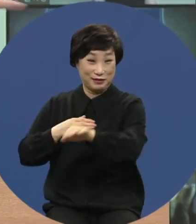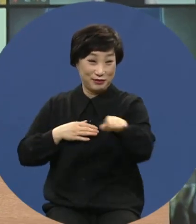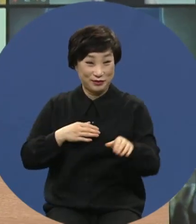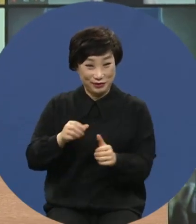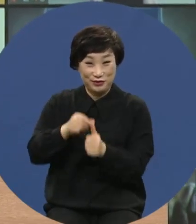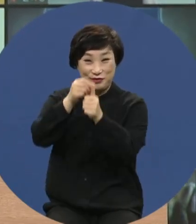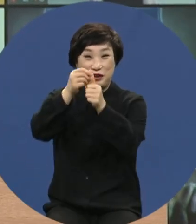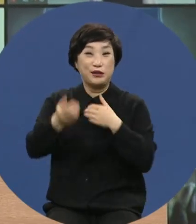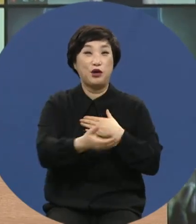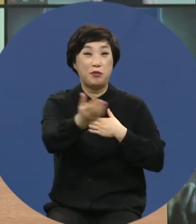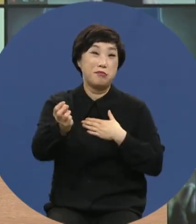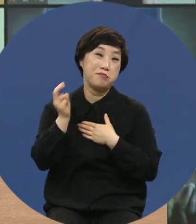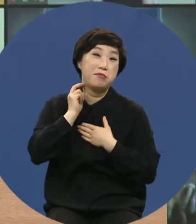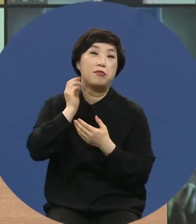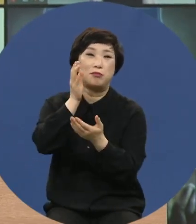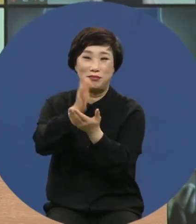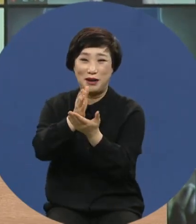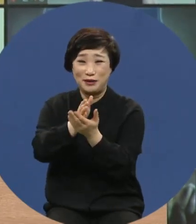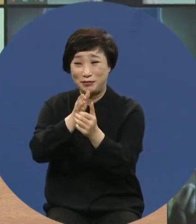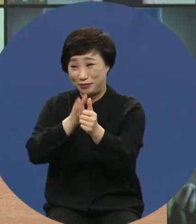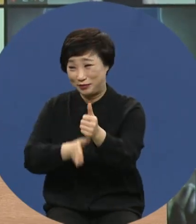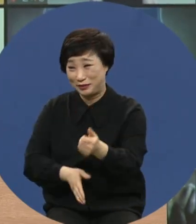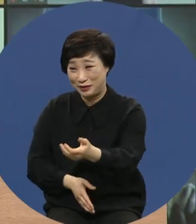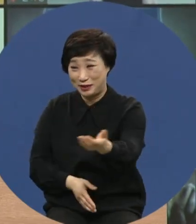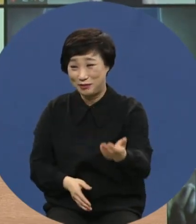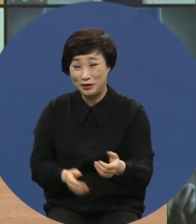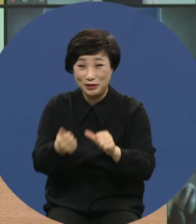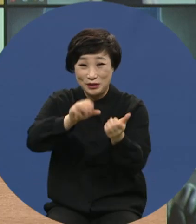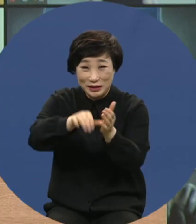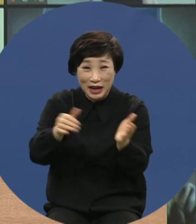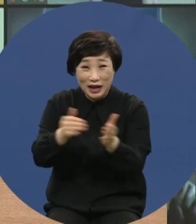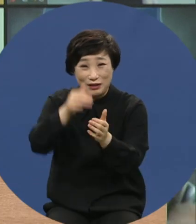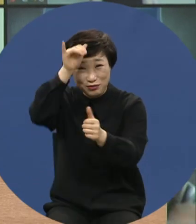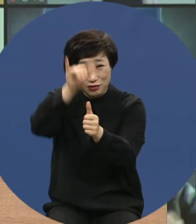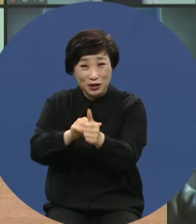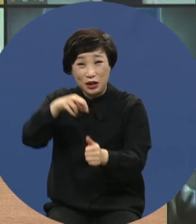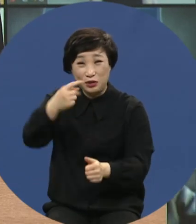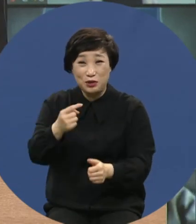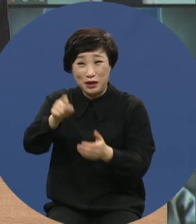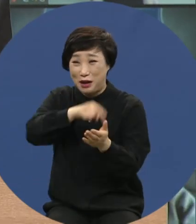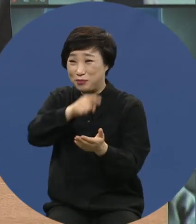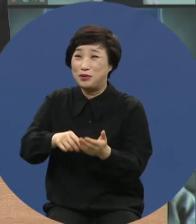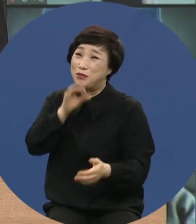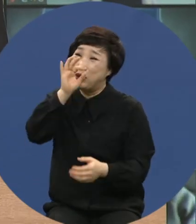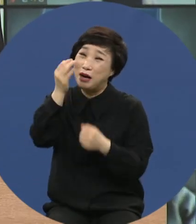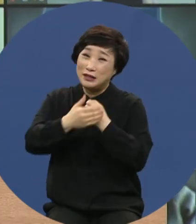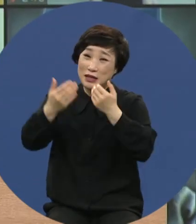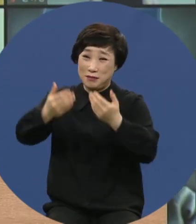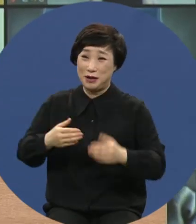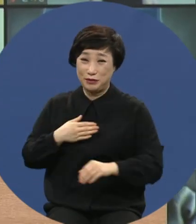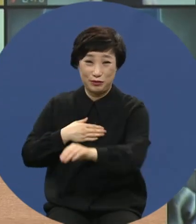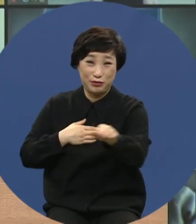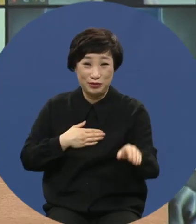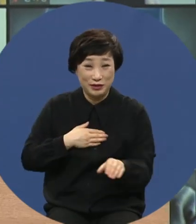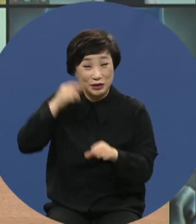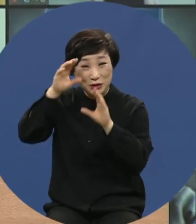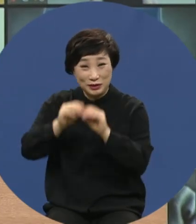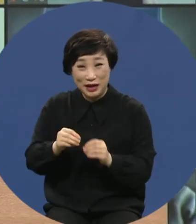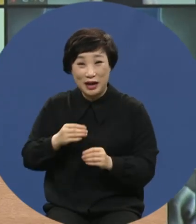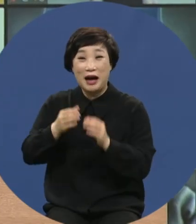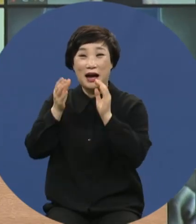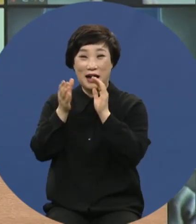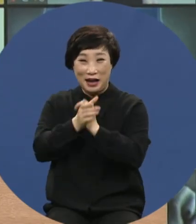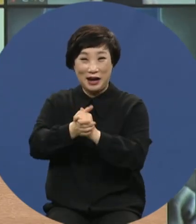여러분 배신자가 되지 말라 이 말이오. 죽도록 충성해도 갚을 길 없는 은혜. 동의하시면